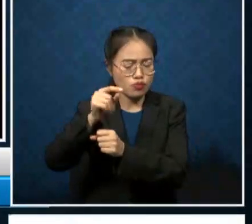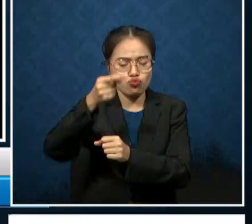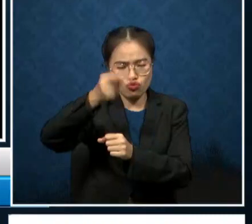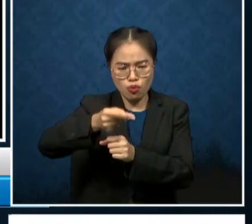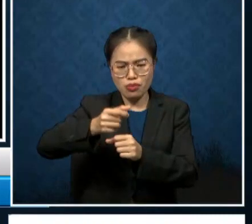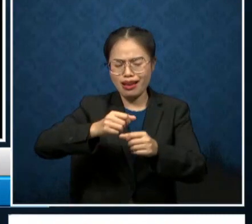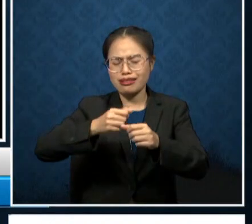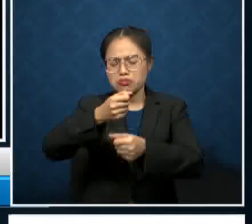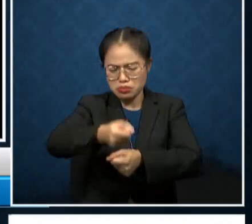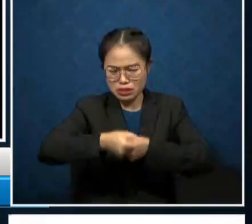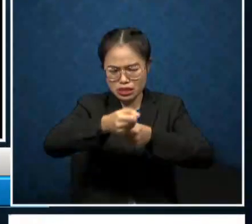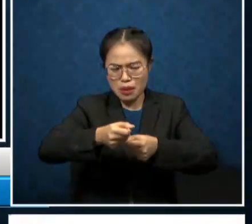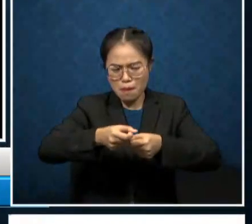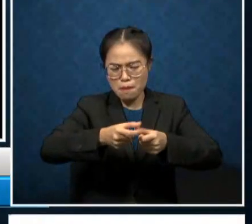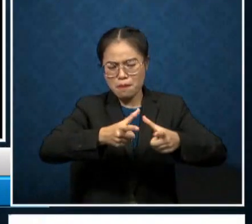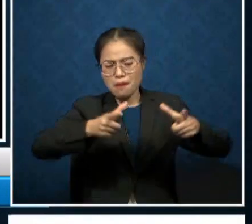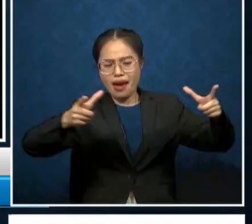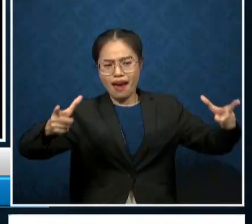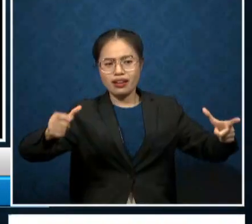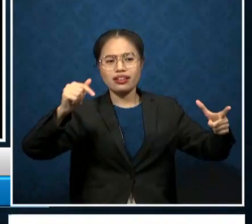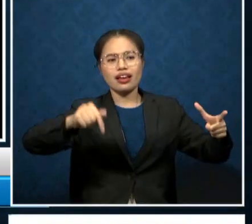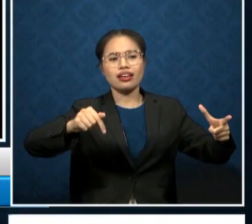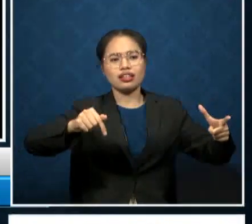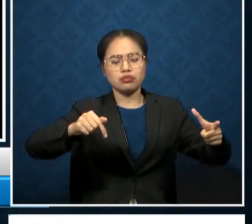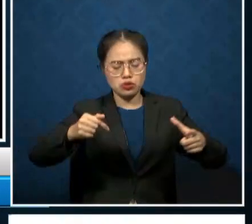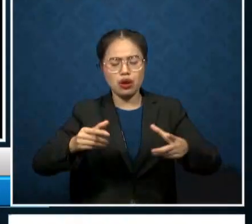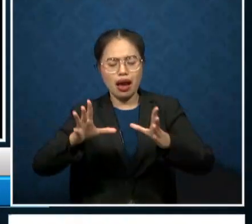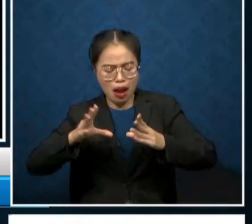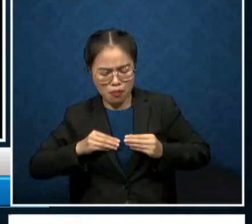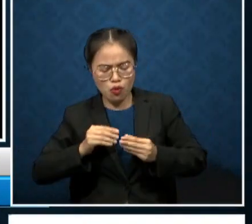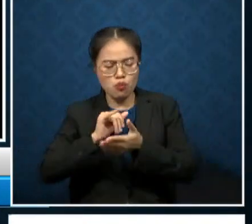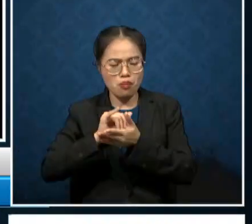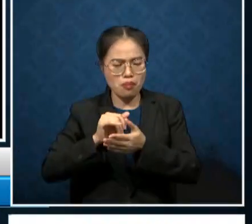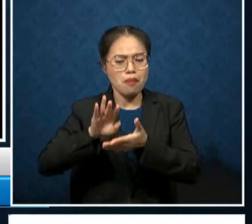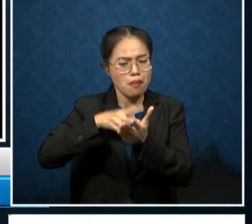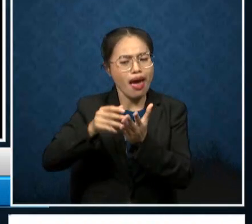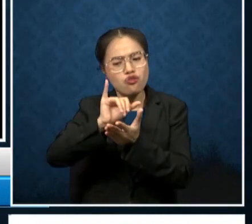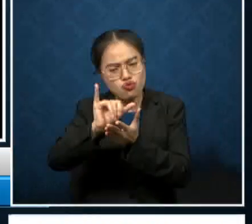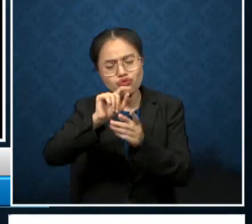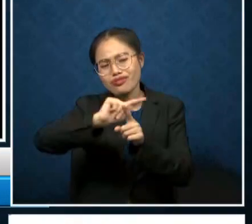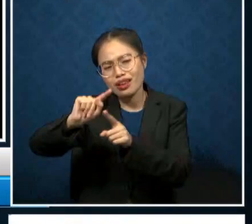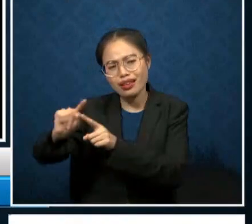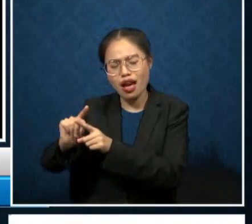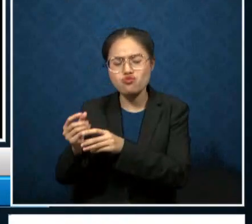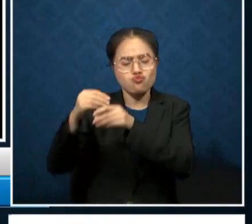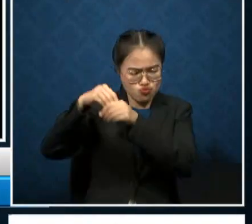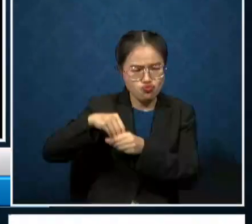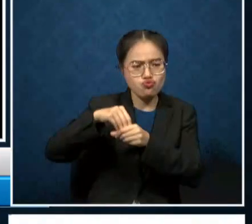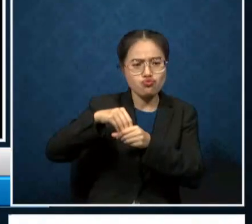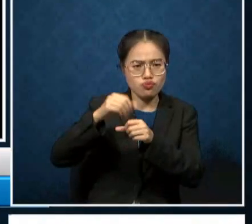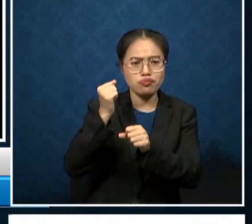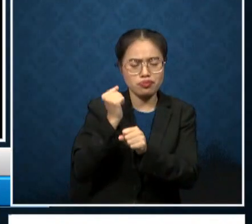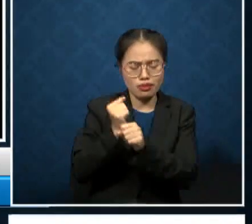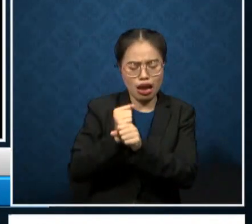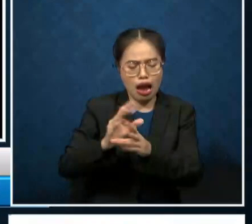ใหญ่เรารับการยอมรับภายใต้แผนการขับเคลื่อนเรื่องนี้มาตลอดทแผนยุทธศาสตร์ชาติแผนปฏิรูปทุกอย่างมีหมดอยู่ในแผน 10ก็มีนะครับ